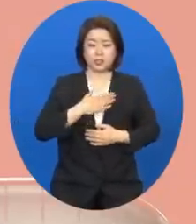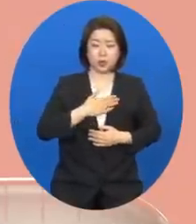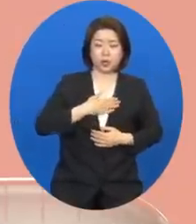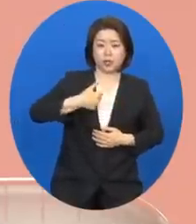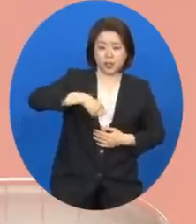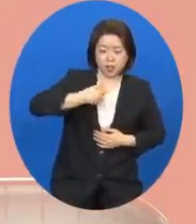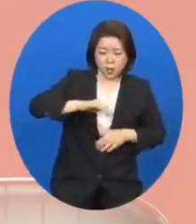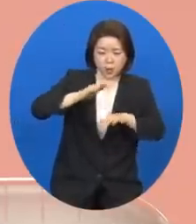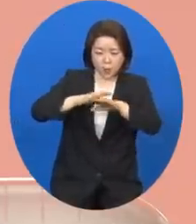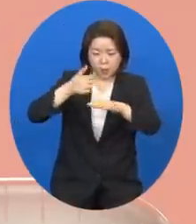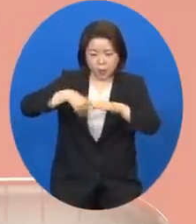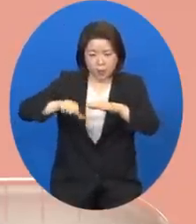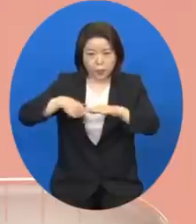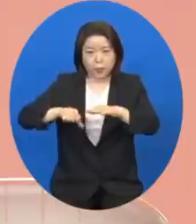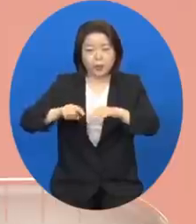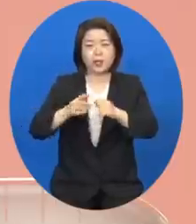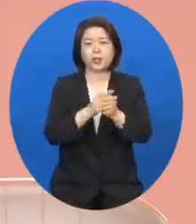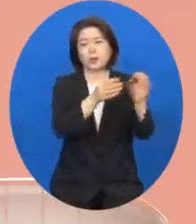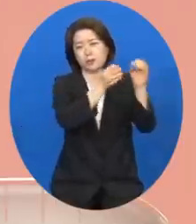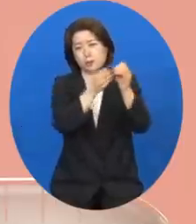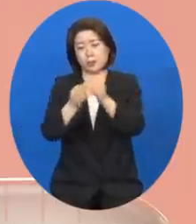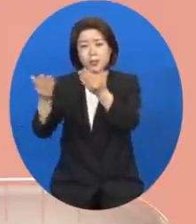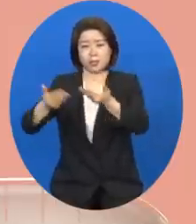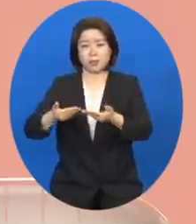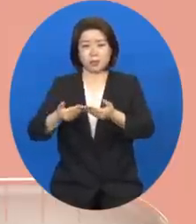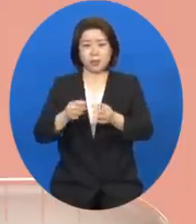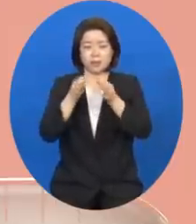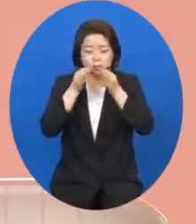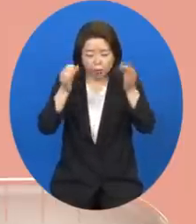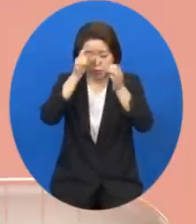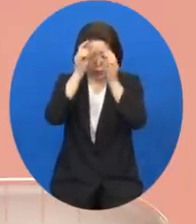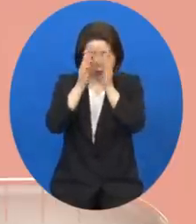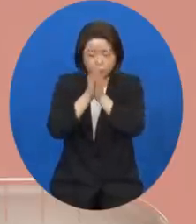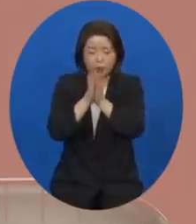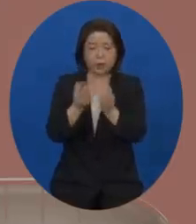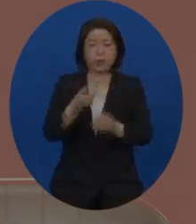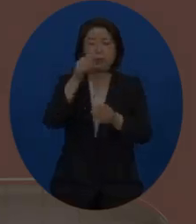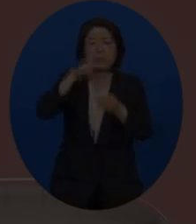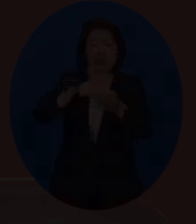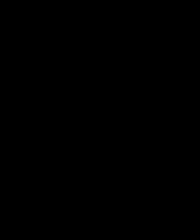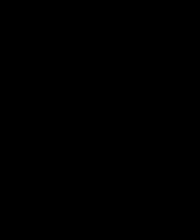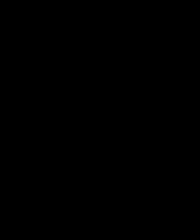이루어지게 해주옵소서. 우리 다 같이 통성으로 기도하고 성찬을 받겠습니다.